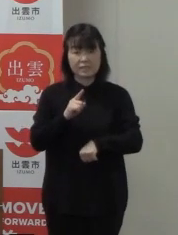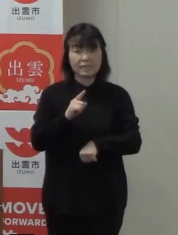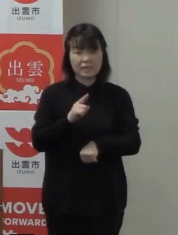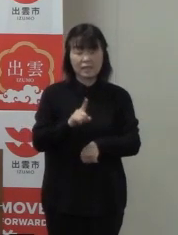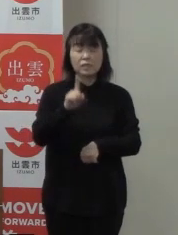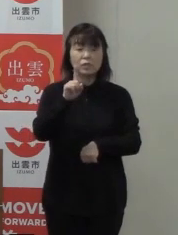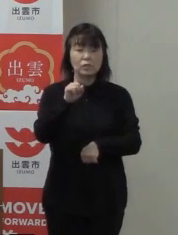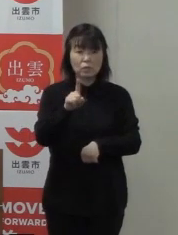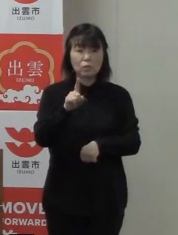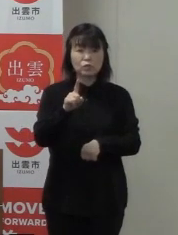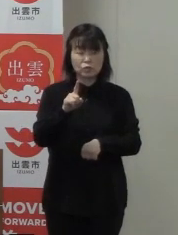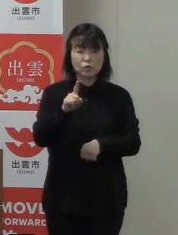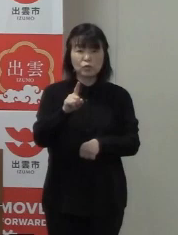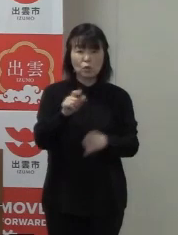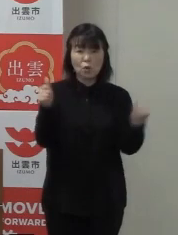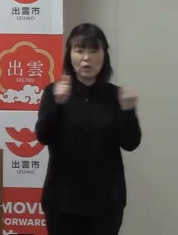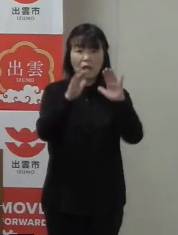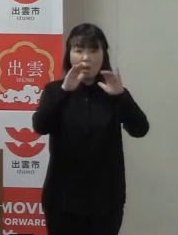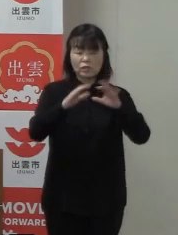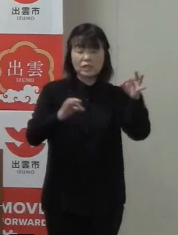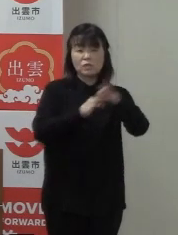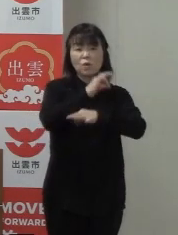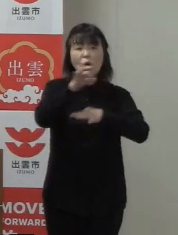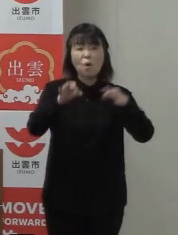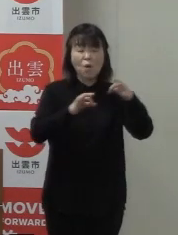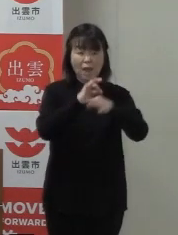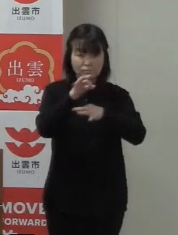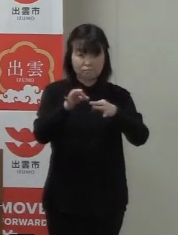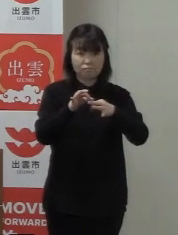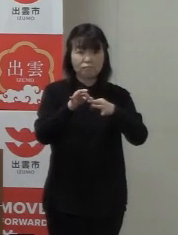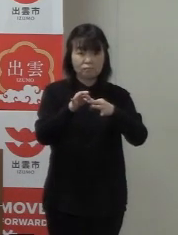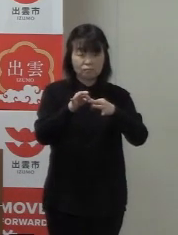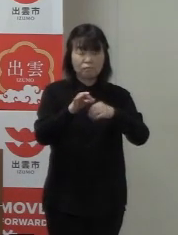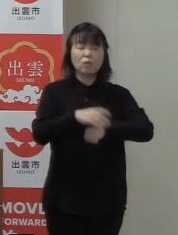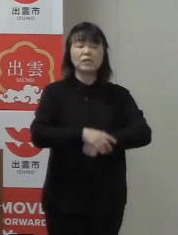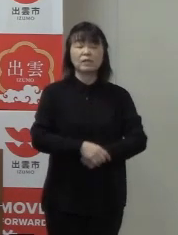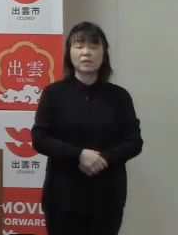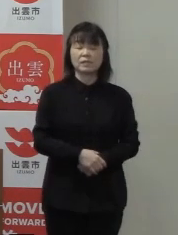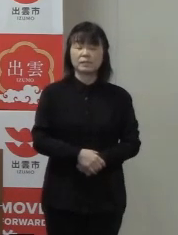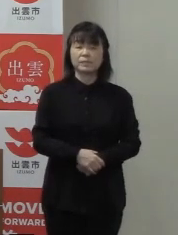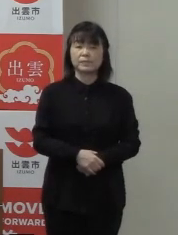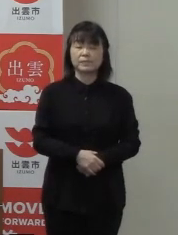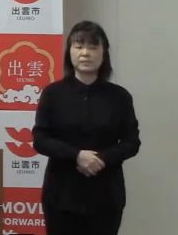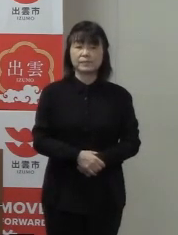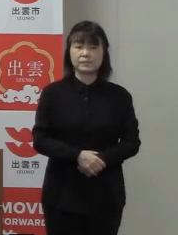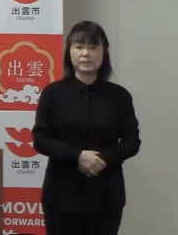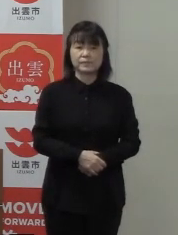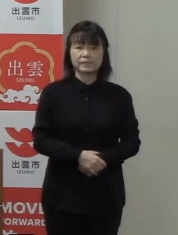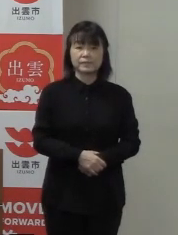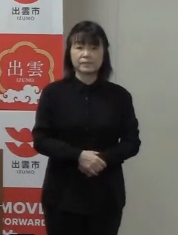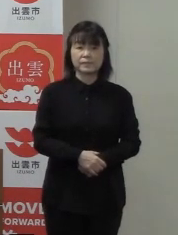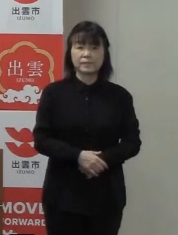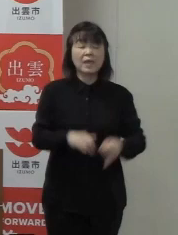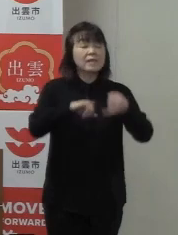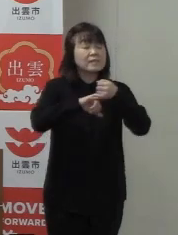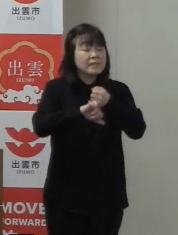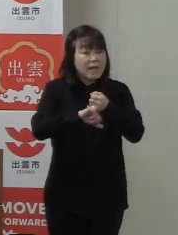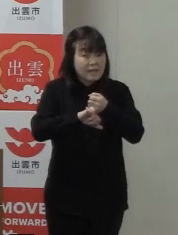披露宴というものも、セットしているところでございますので、どうかこ